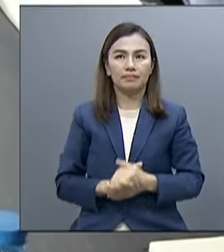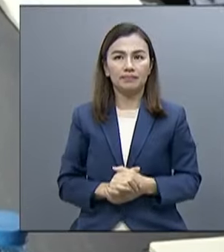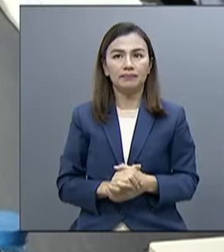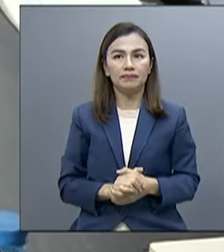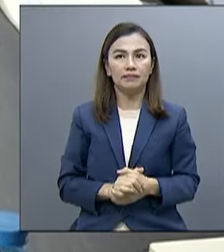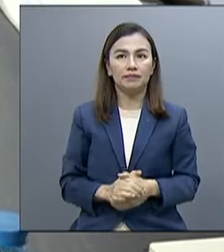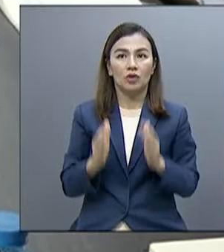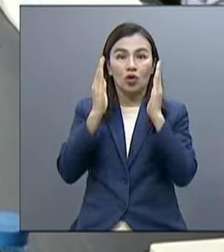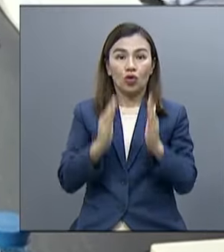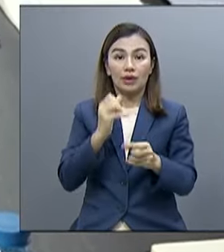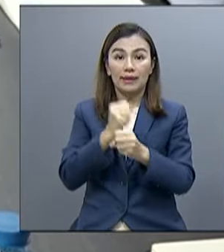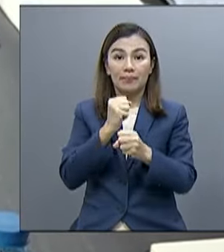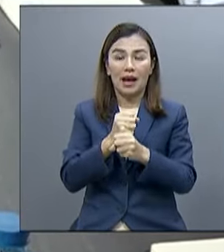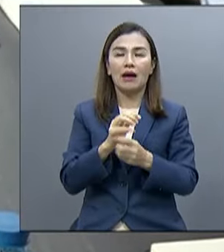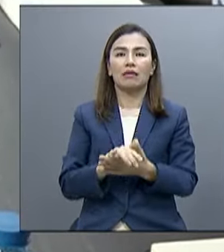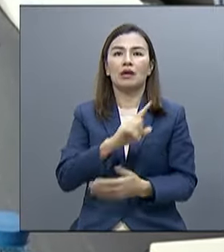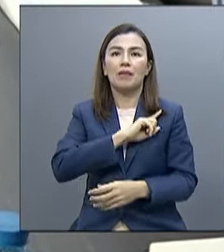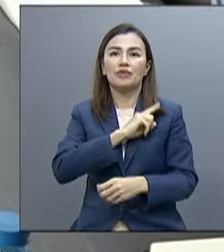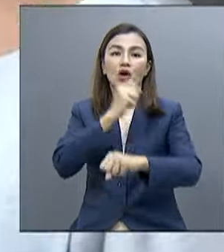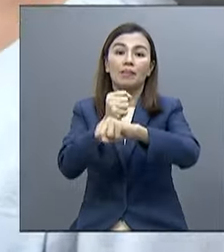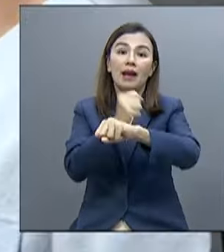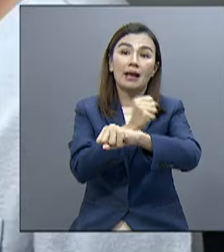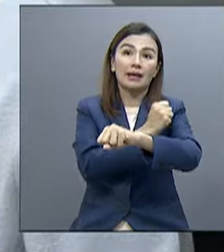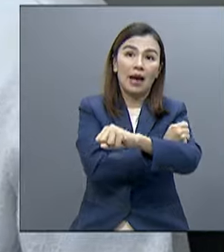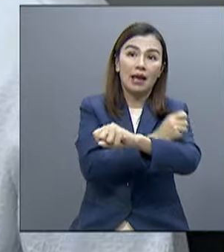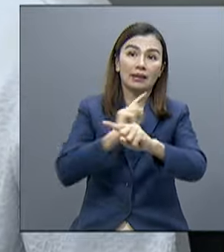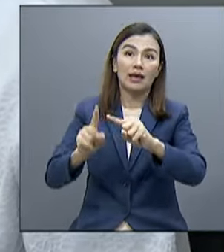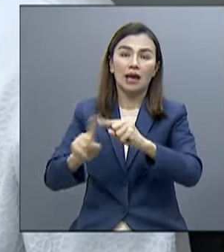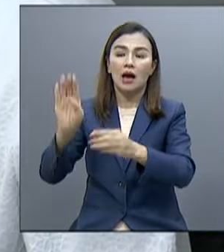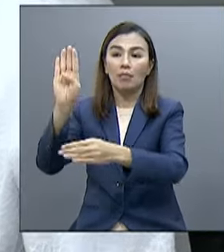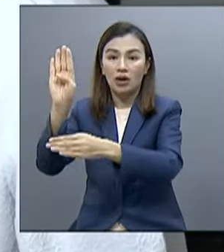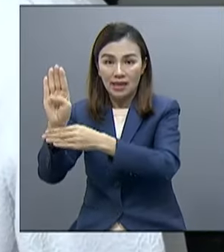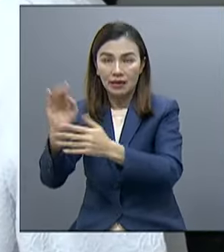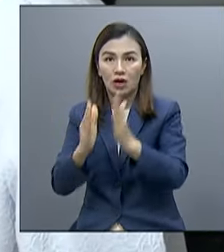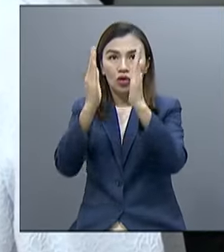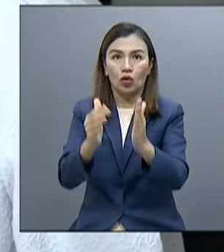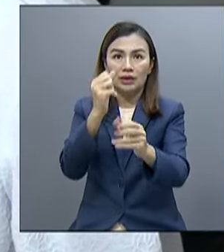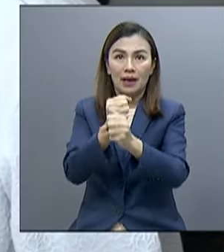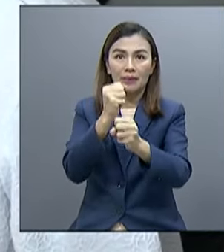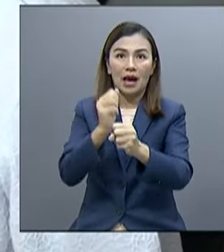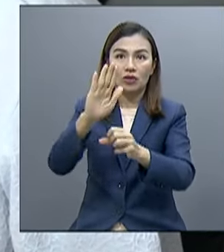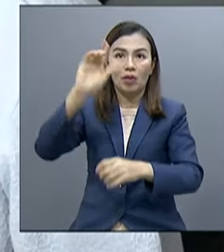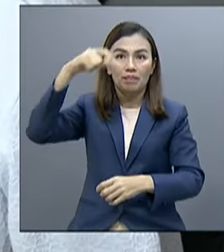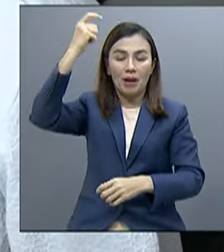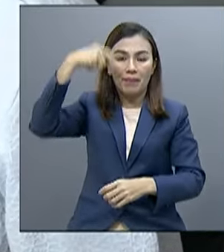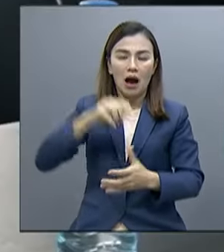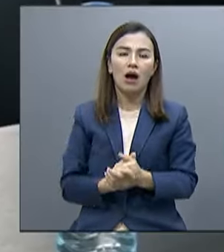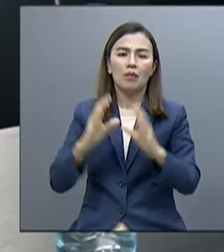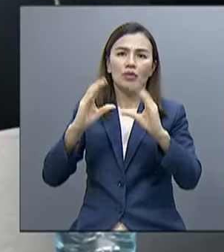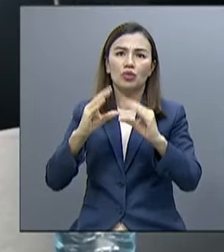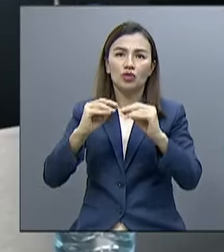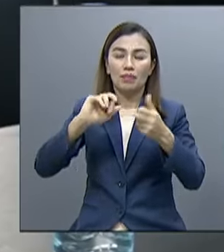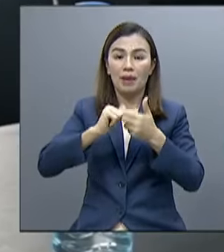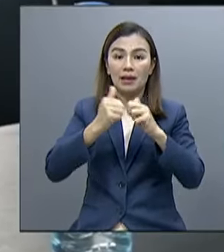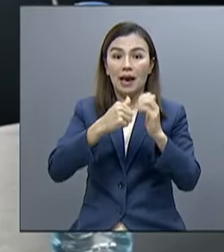เจ้าหน้าที่แรงงานจังหวัดปราจีนบุรีประชุมร่วมกับตัวแทนบริษัทและแรงงานชาวเมียนมาร์เพื่อหารือแนวทางแก้ปัญหากรณีแรงงาน